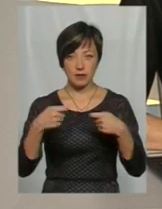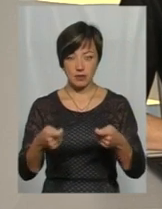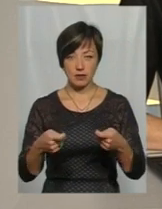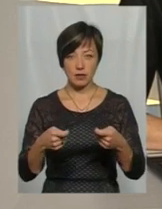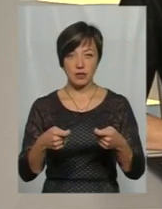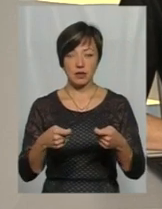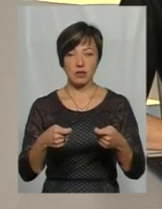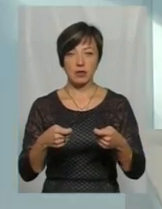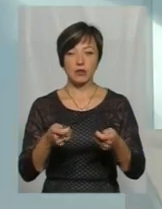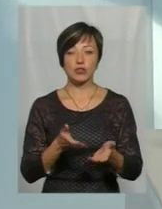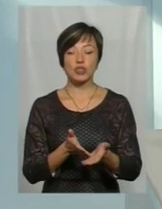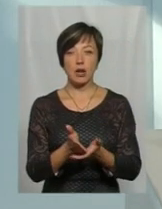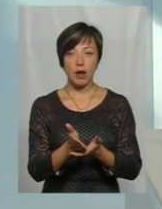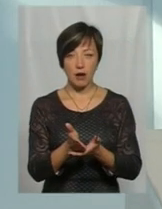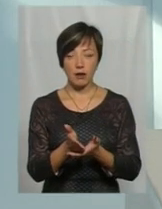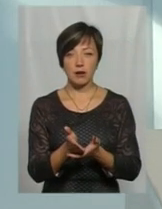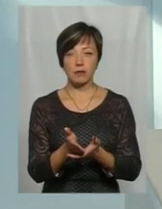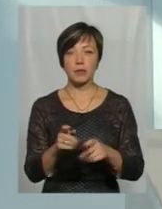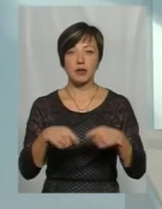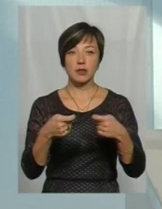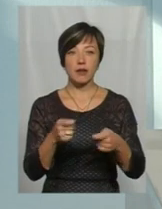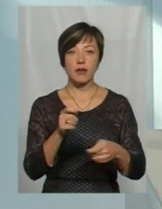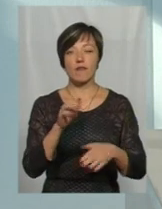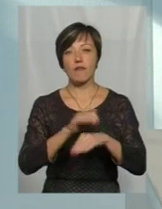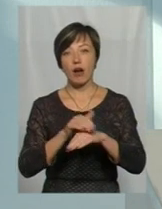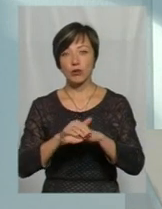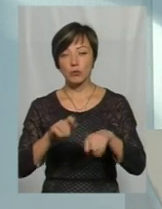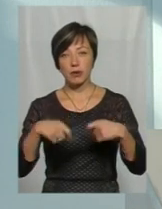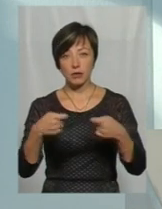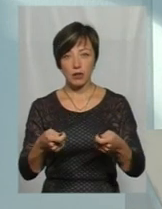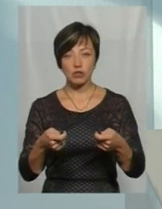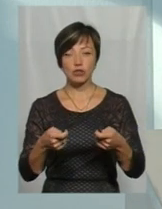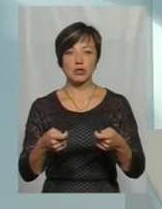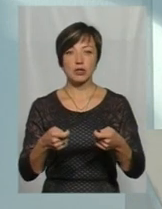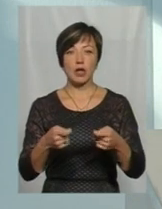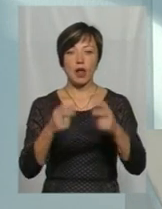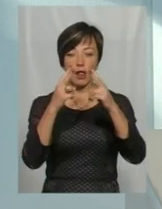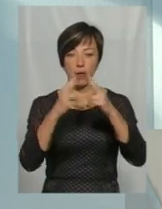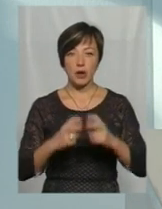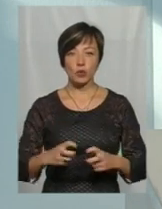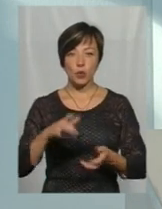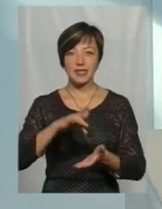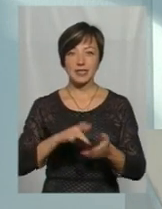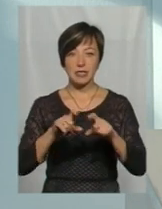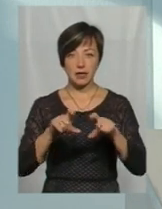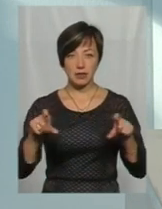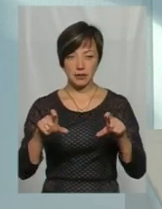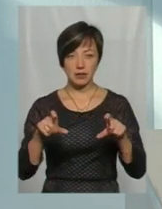інфекції, так, шлях передачі, фактор передачі, лабораторний центр, а